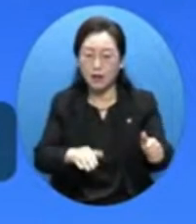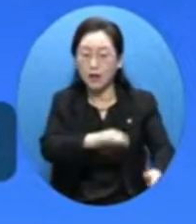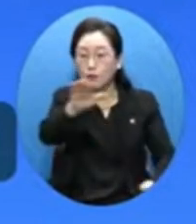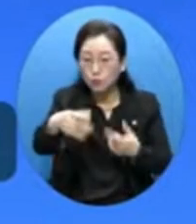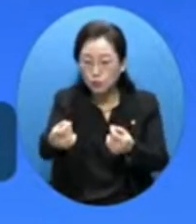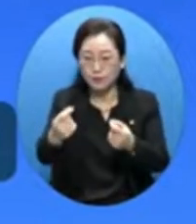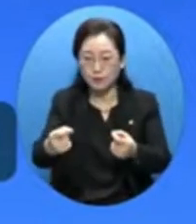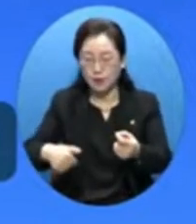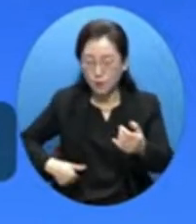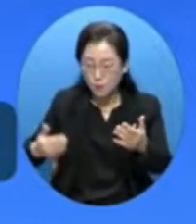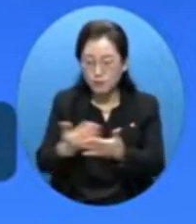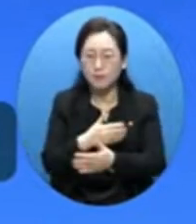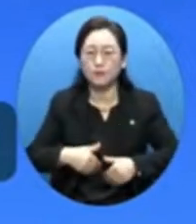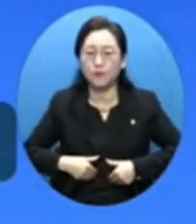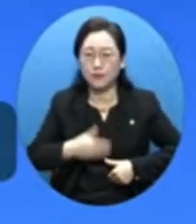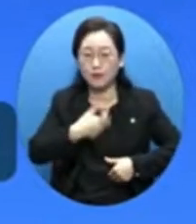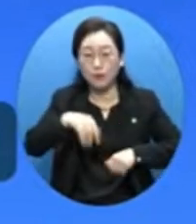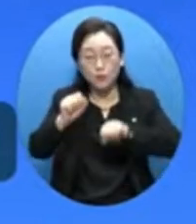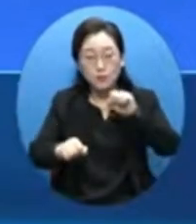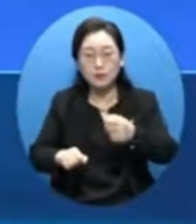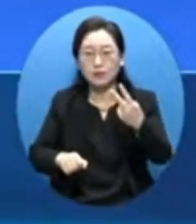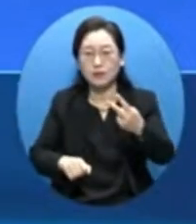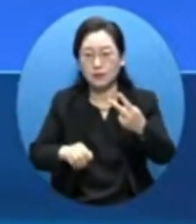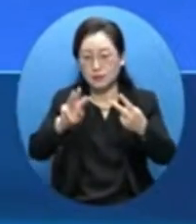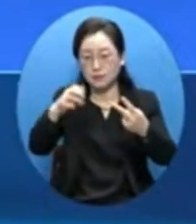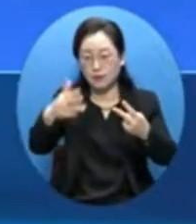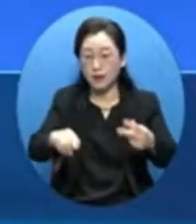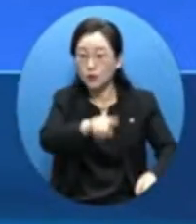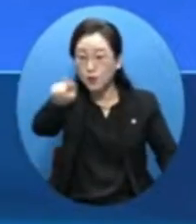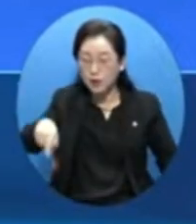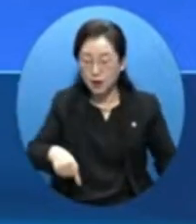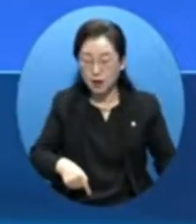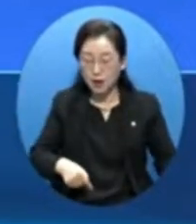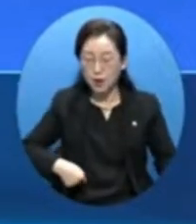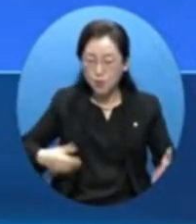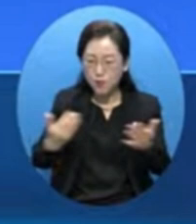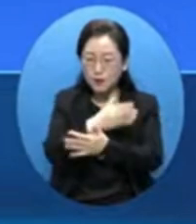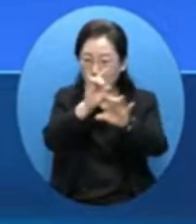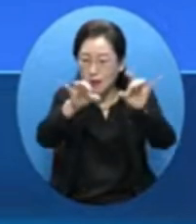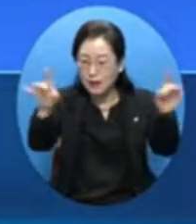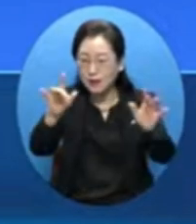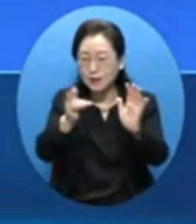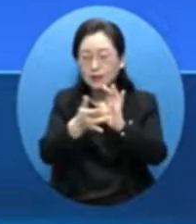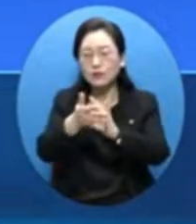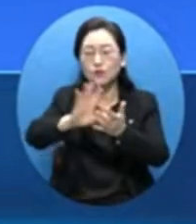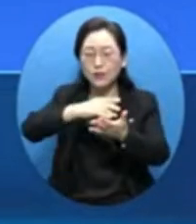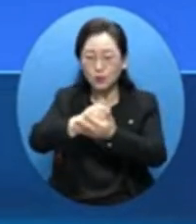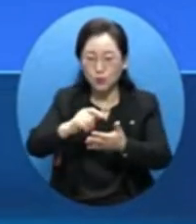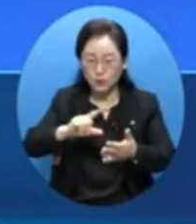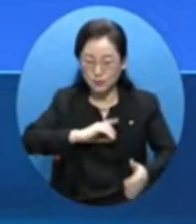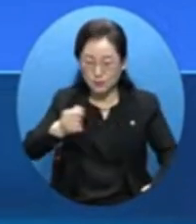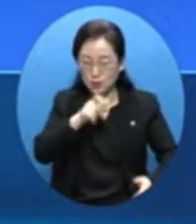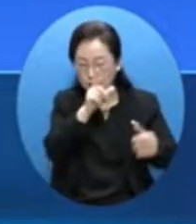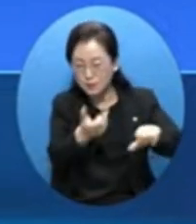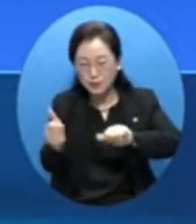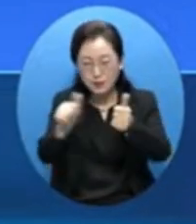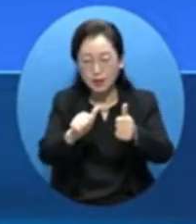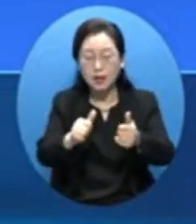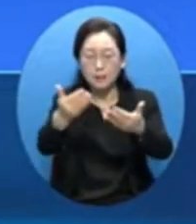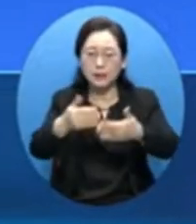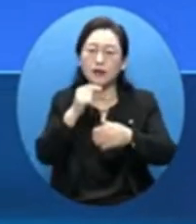됩니다. 사도행전 2장 38절에 베드로가 이르되 너희가 회개하여 각각 예수 그리스도의 이름으로 침례를 받고 말씀합니다.